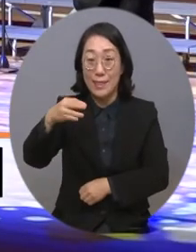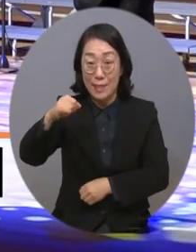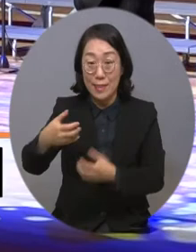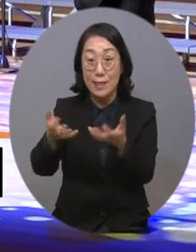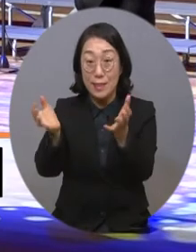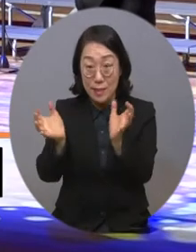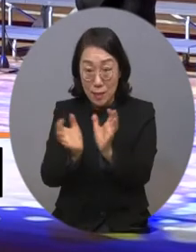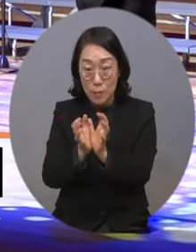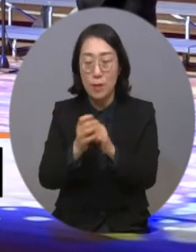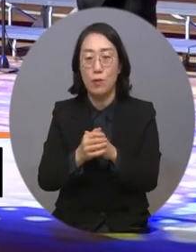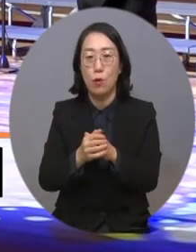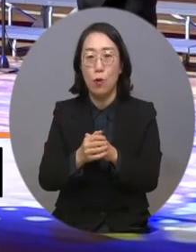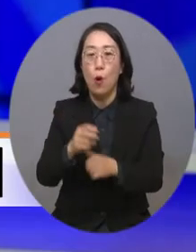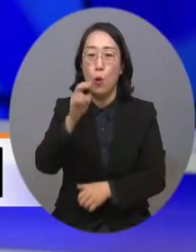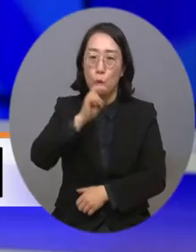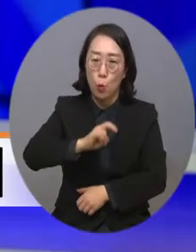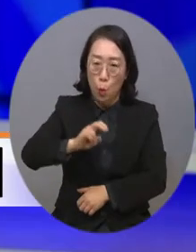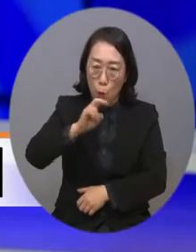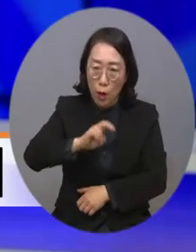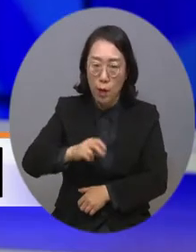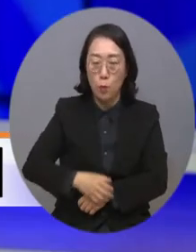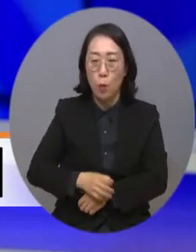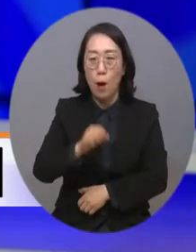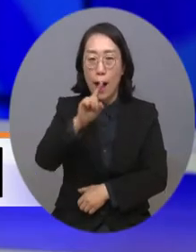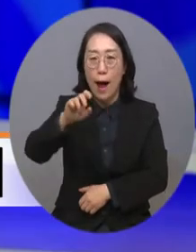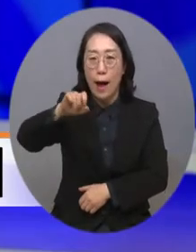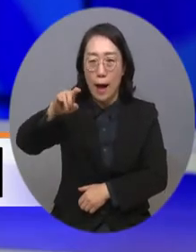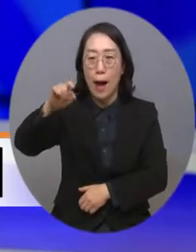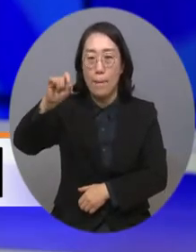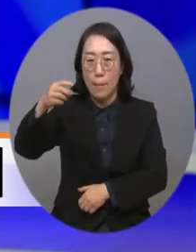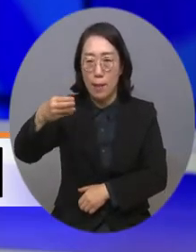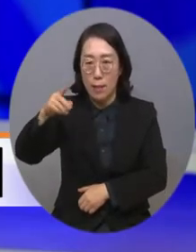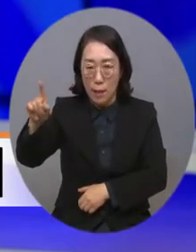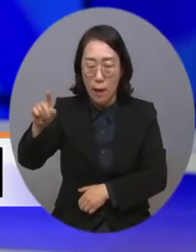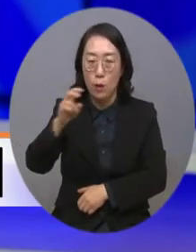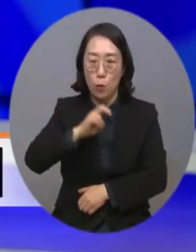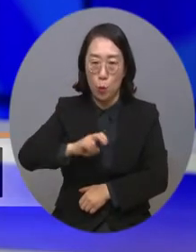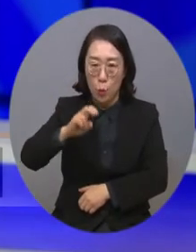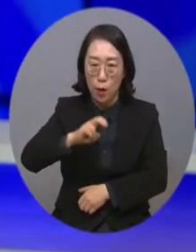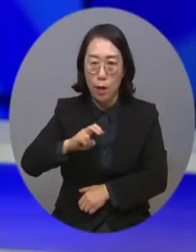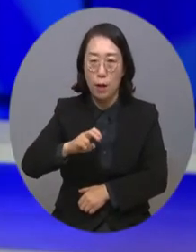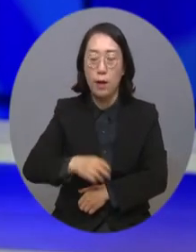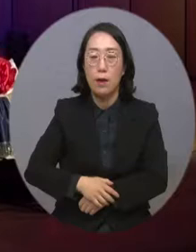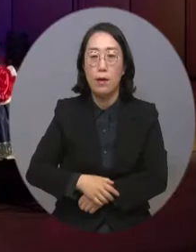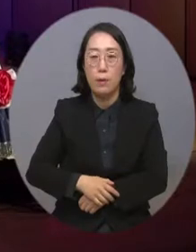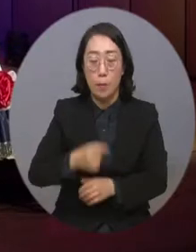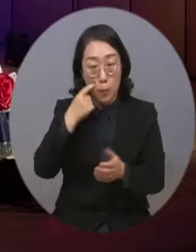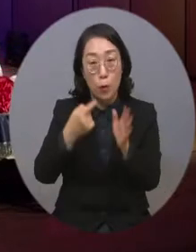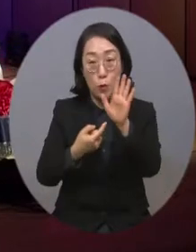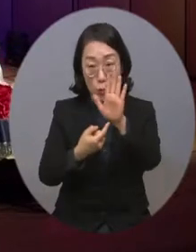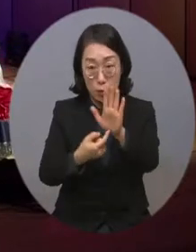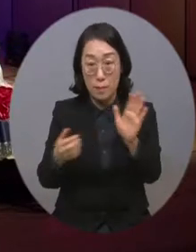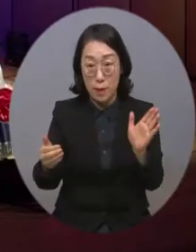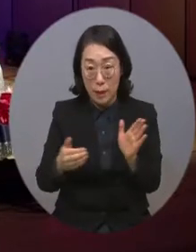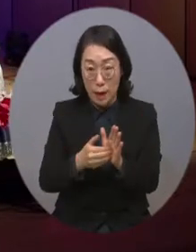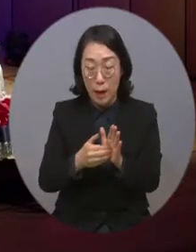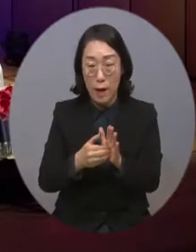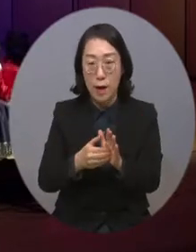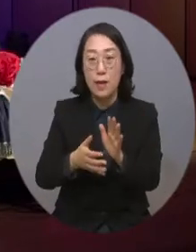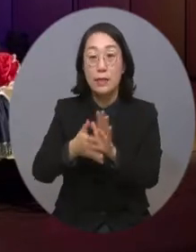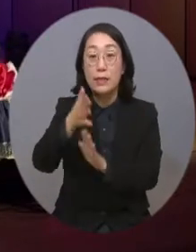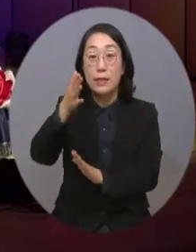소프라노 밑에 너 독 짱 아카펠라 합창 과 해금 독주 등을 선보였습니다 보령시 가 주최하며